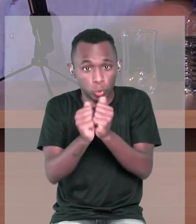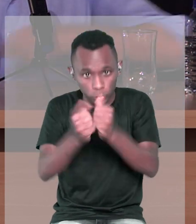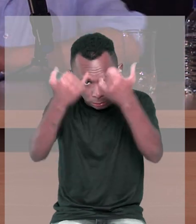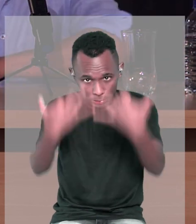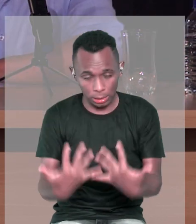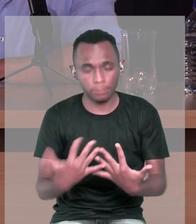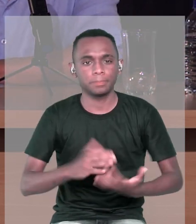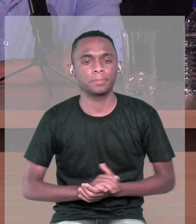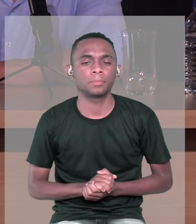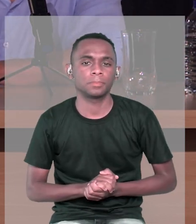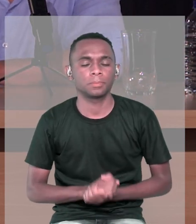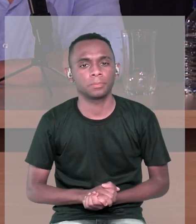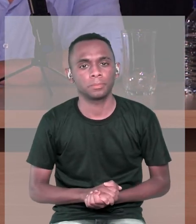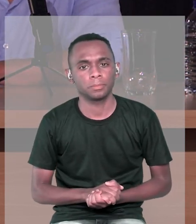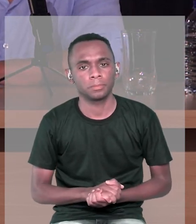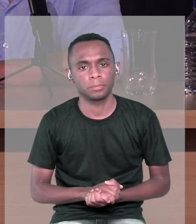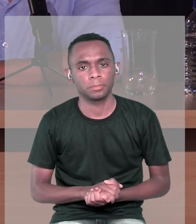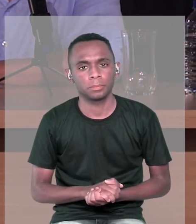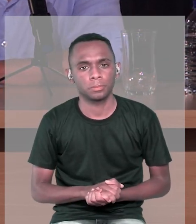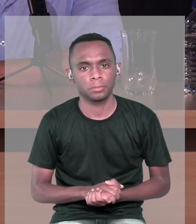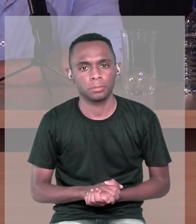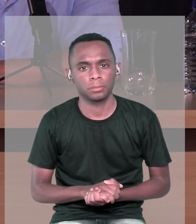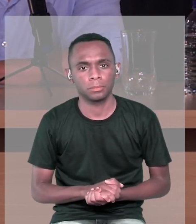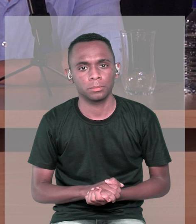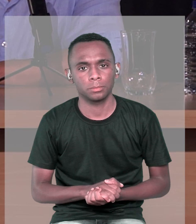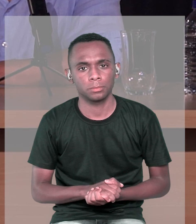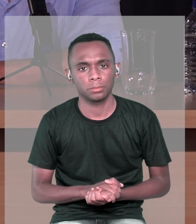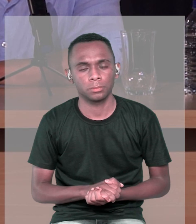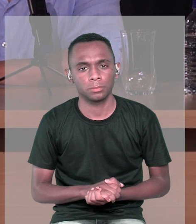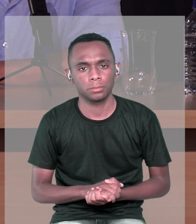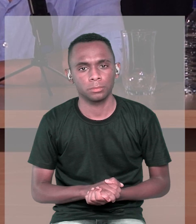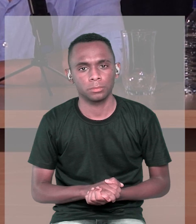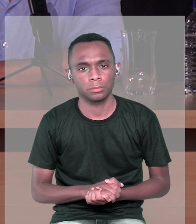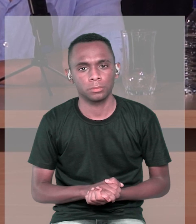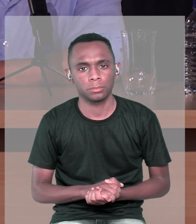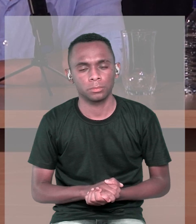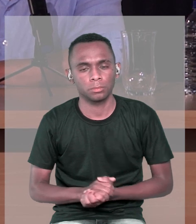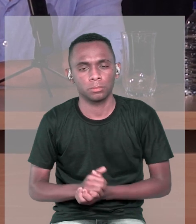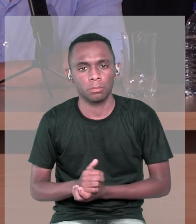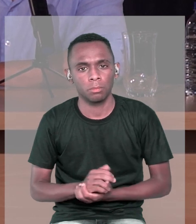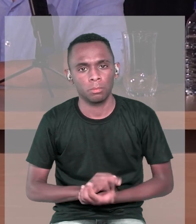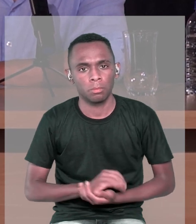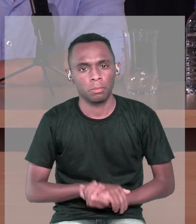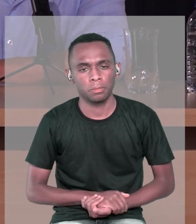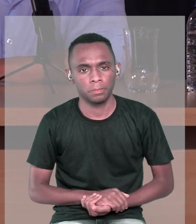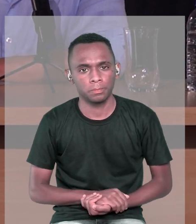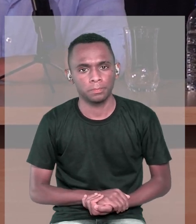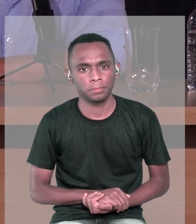Alors, dans le sens le plus courant, le plus immédiat, quand on parle d'une